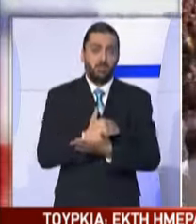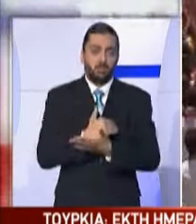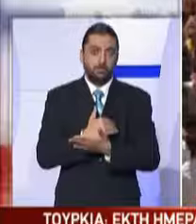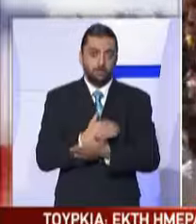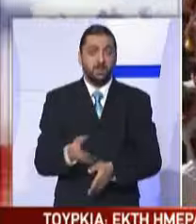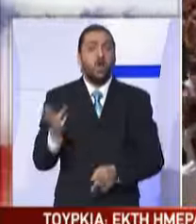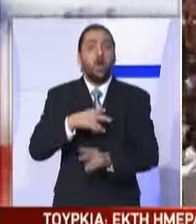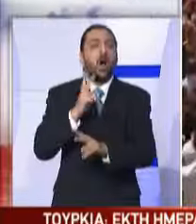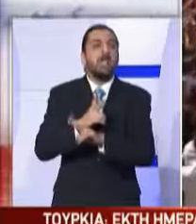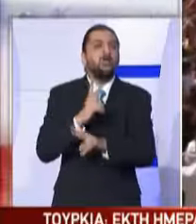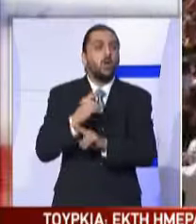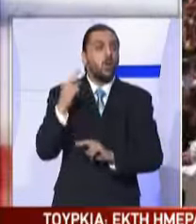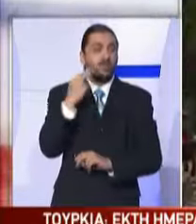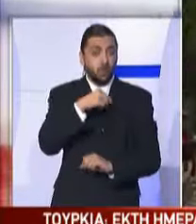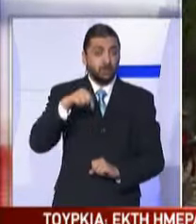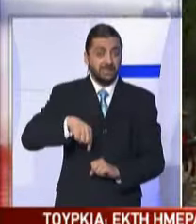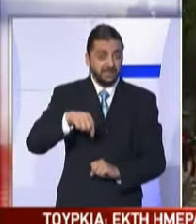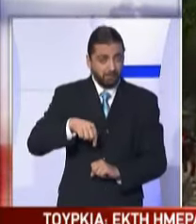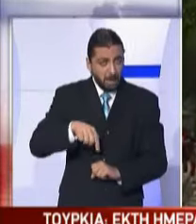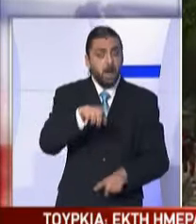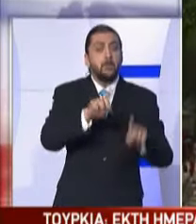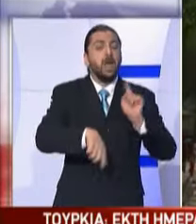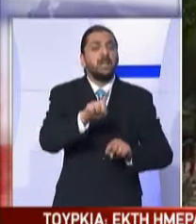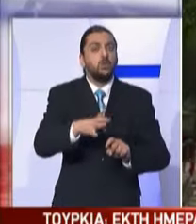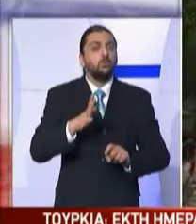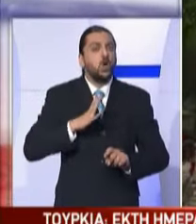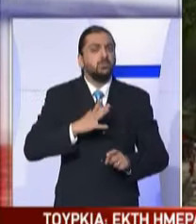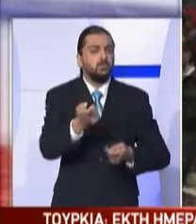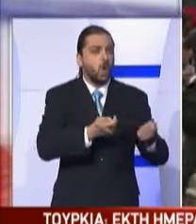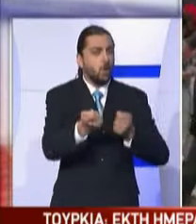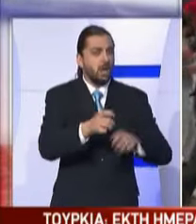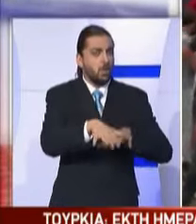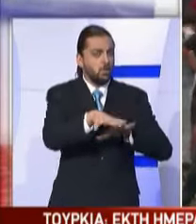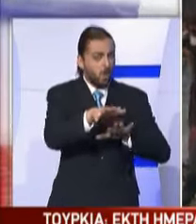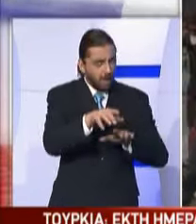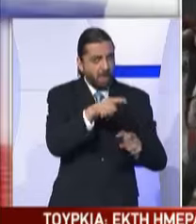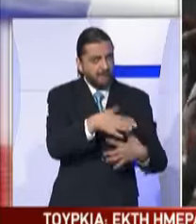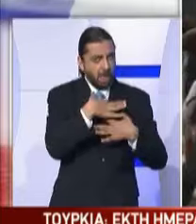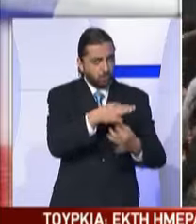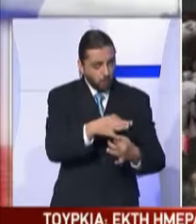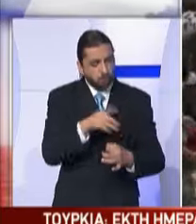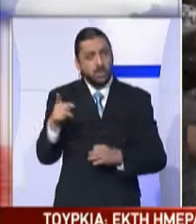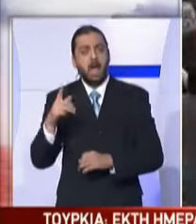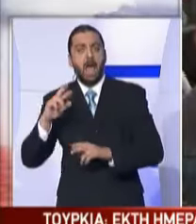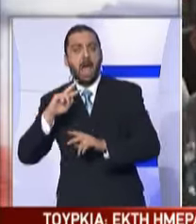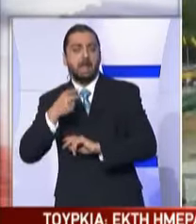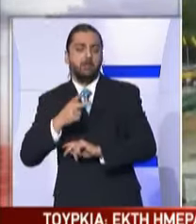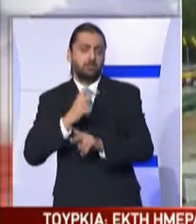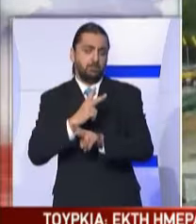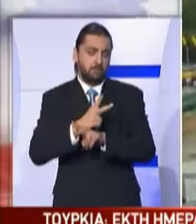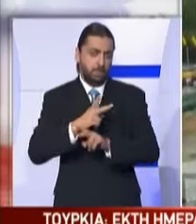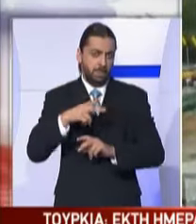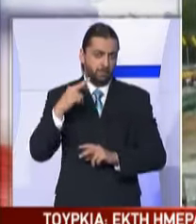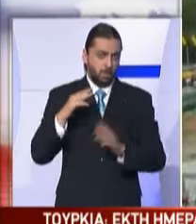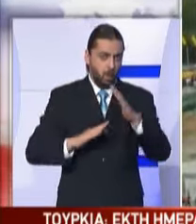Ο αναπληρωτής Πρωθυπουργός αναμένεται σήμερα να συναντηθεί με μερικούς από τους διοργανωτές της αρχικής διαμαρτυρίας κατά των σχεδίων για την κατασκευή ενός